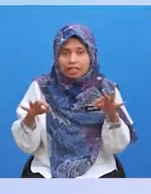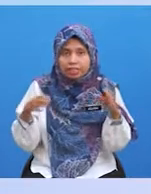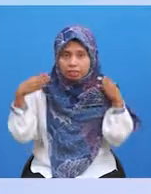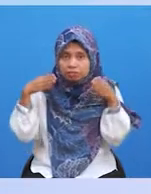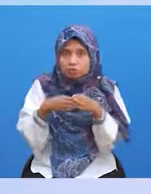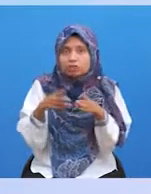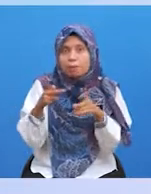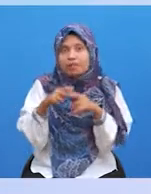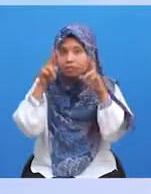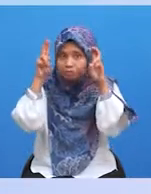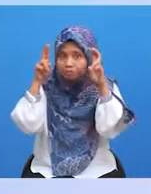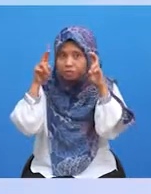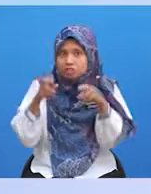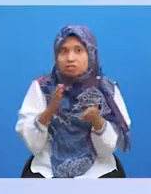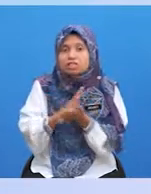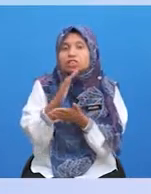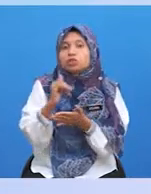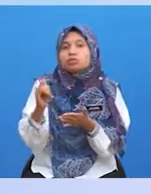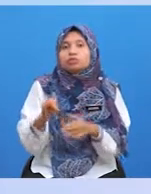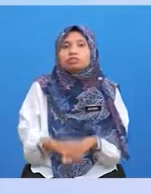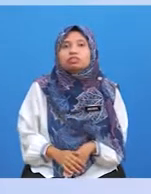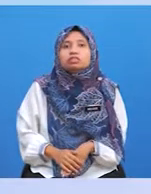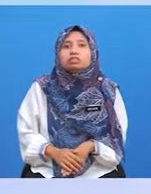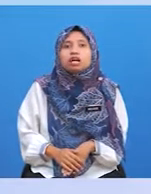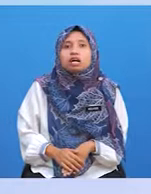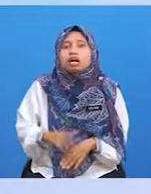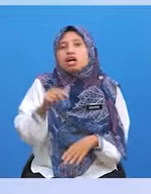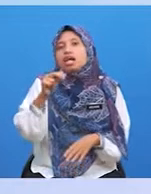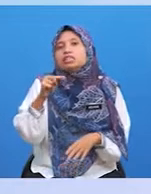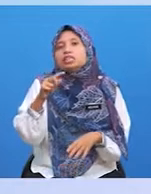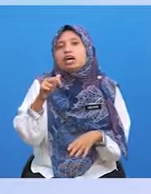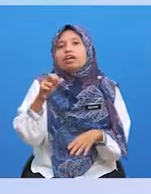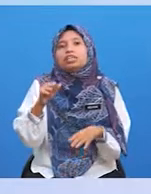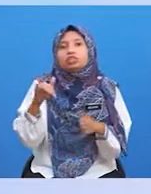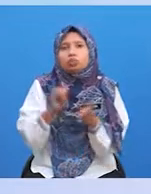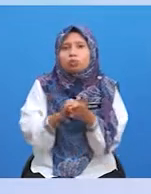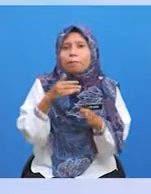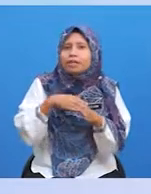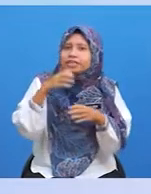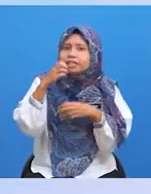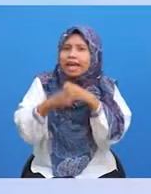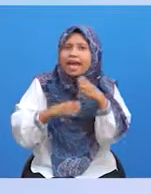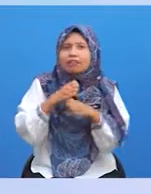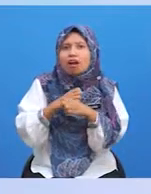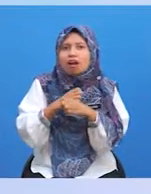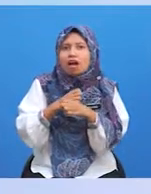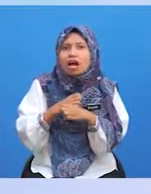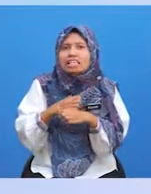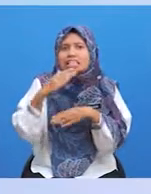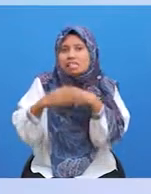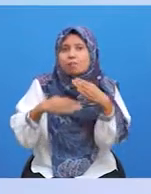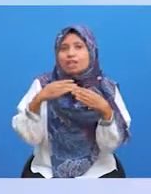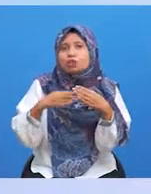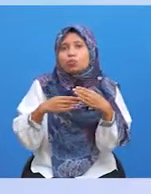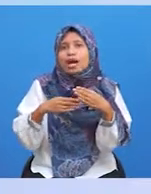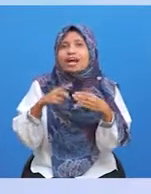kepada tajuk. Seterusnya, lantaran itu, pada era ledakan kemajuan